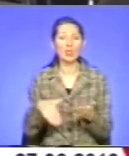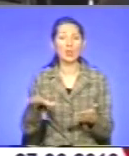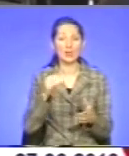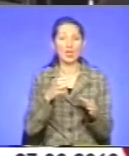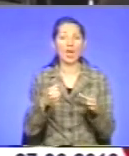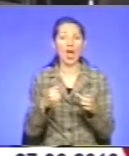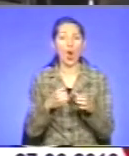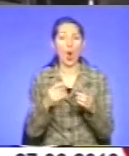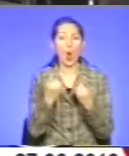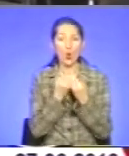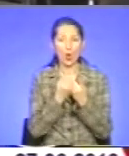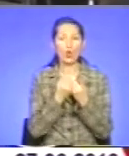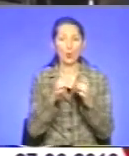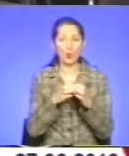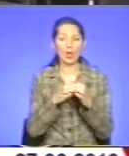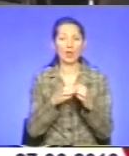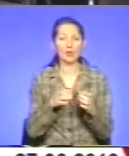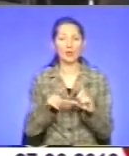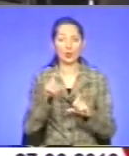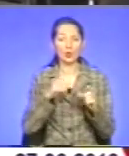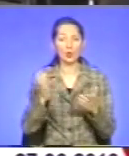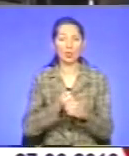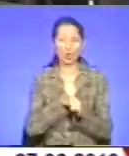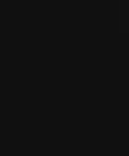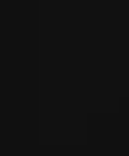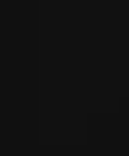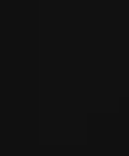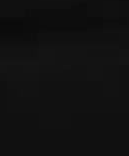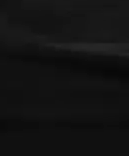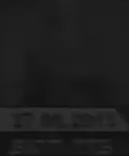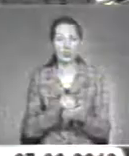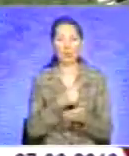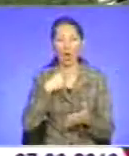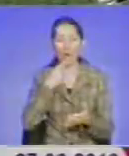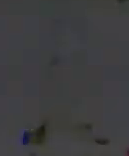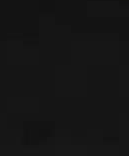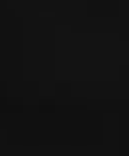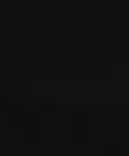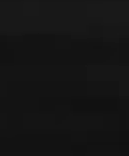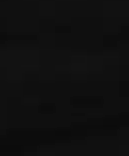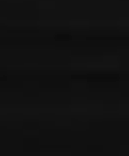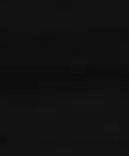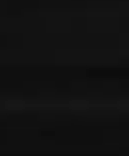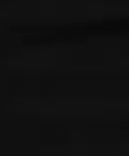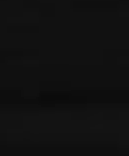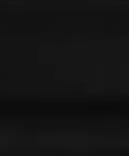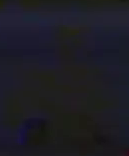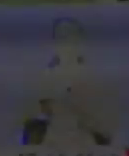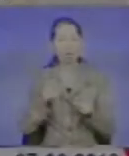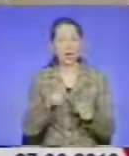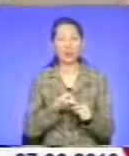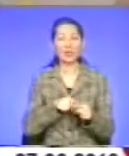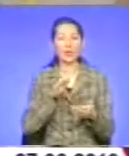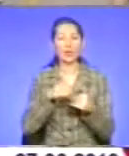знайшли роботу, більшість з їх знайшла. Ось, і в принципі так я говорю, що можна знайти роботу. реальним. Які пенсії затребувані на сучасному